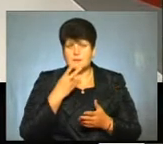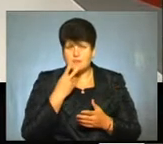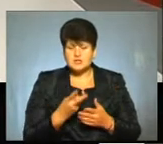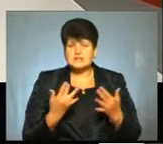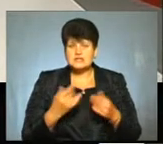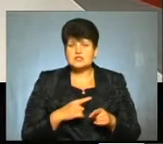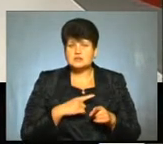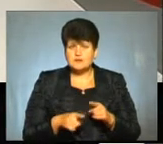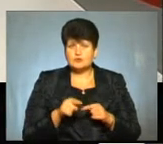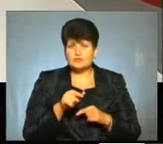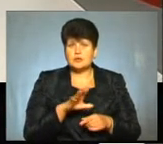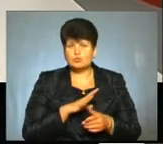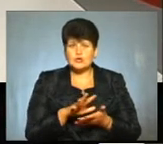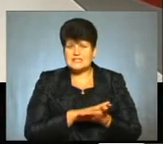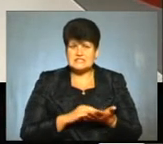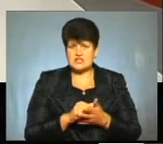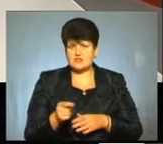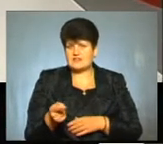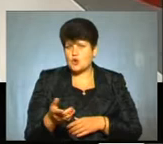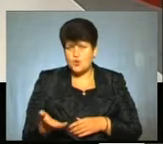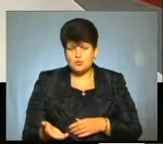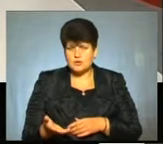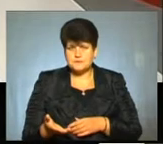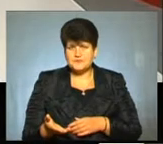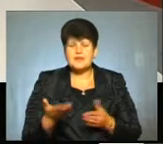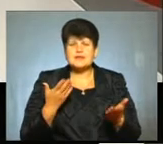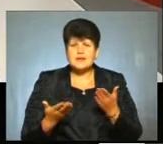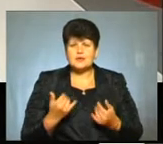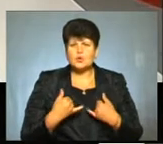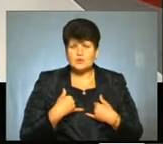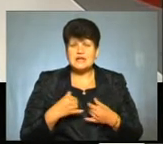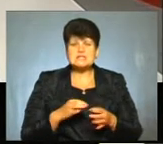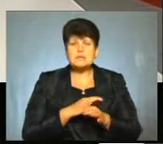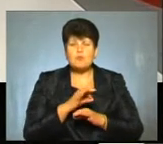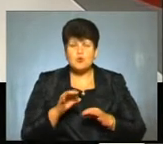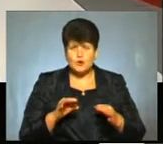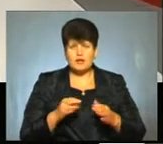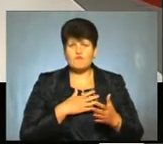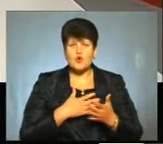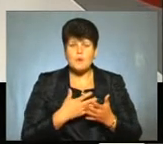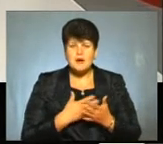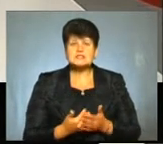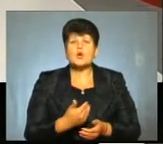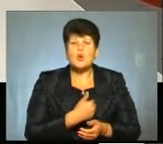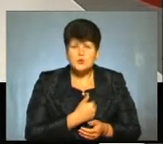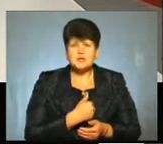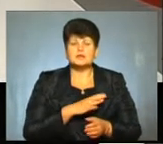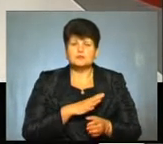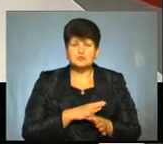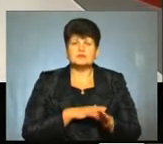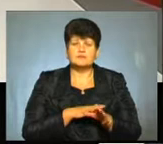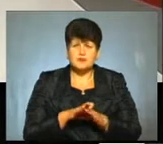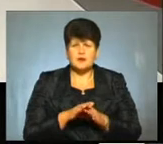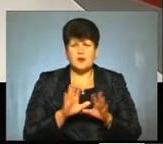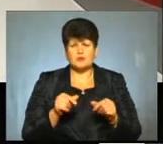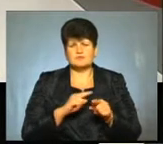ми бачили, наскільки швидко вони були знищені в Тернополі. Які в нас проекти, от громадськість хотіла, були реалізовані,